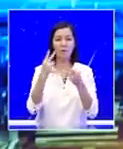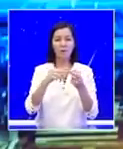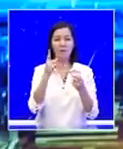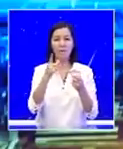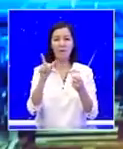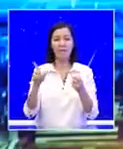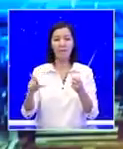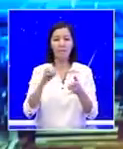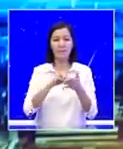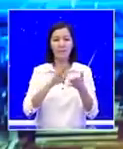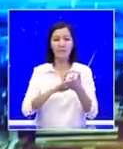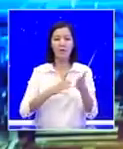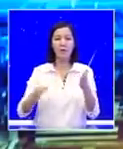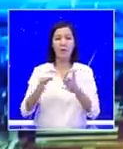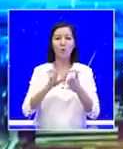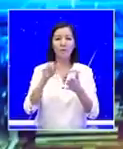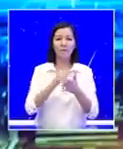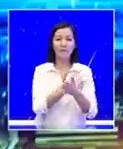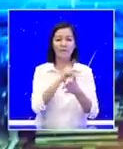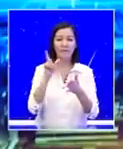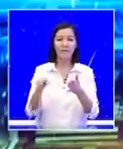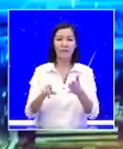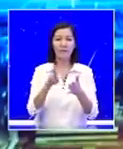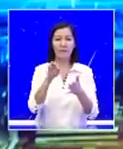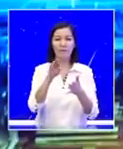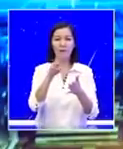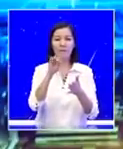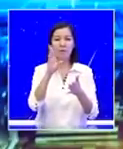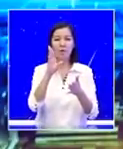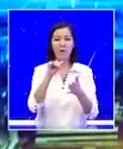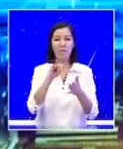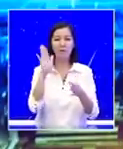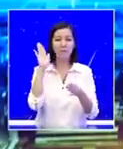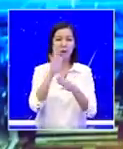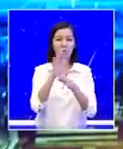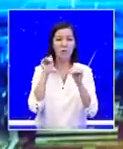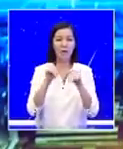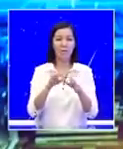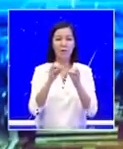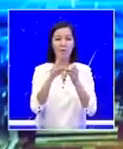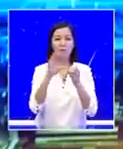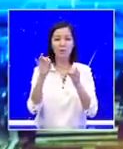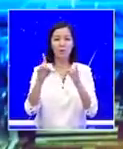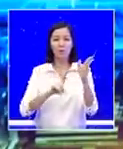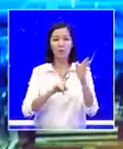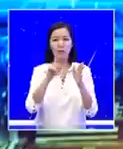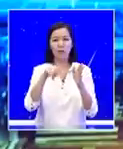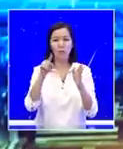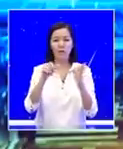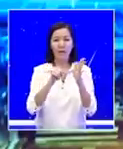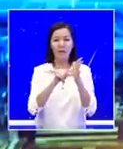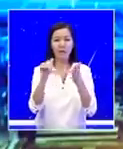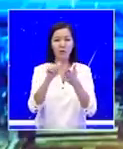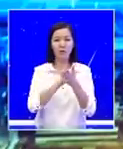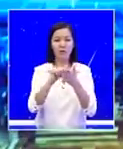тіркелген. Осыған байланысты облыстың бас санитарлық дәрігері Қайрат Баймұхамбетов арнайы қаулы қабылдады. 13-ші сәуірдегі нөмірі 6-шы